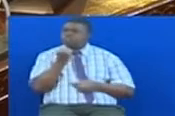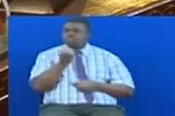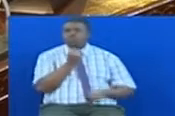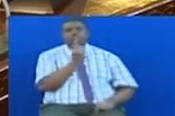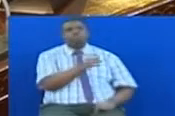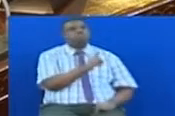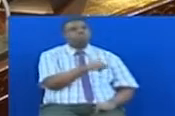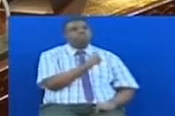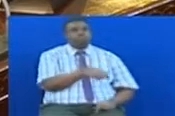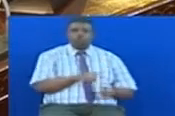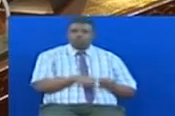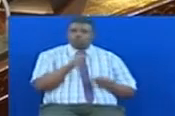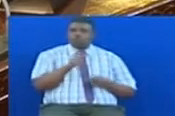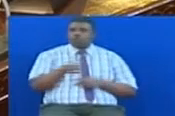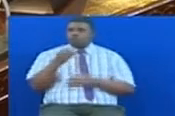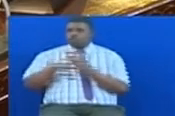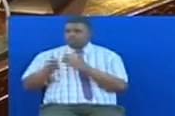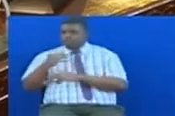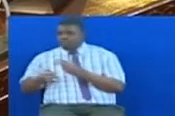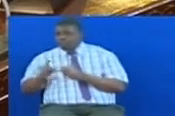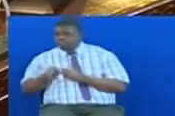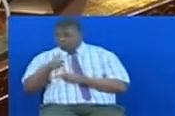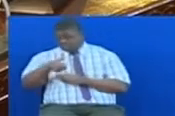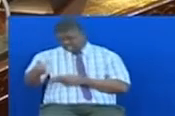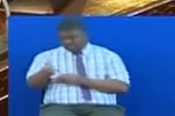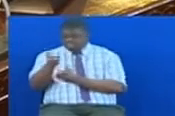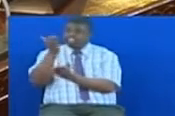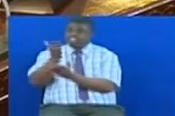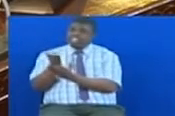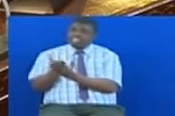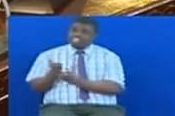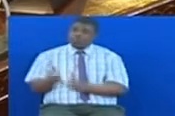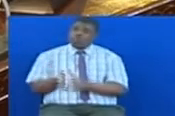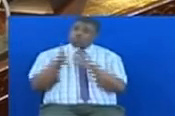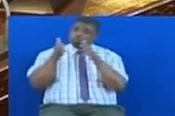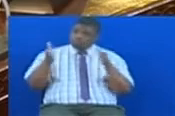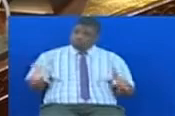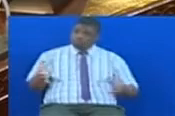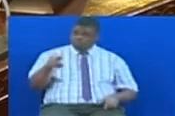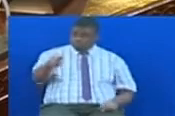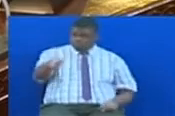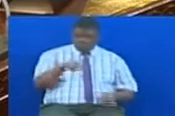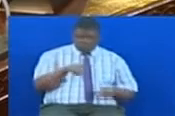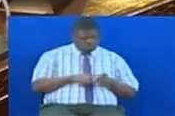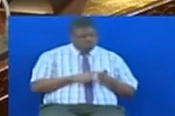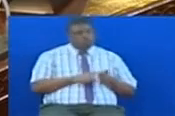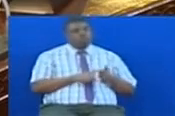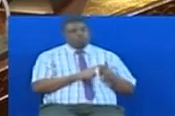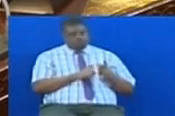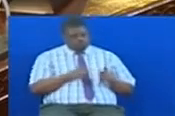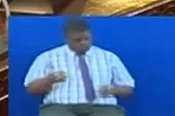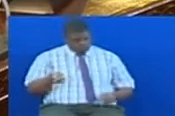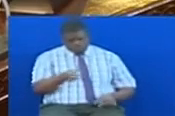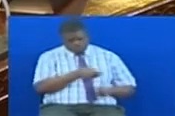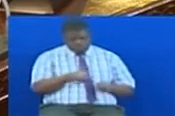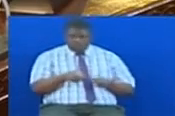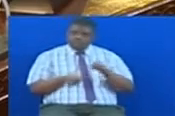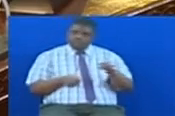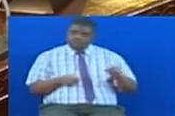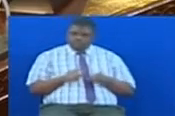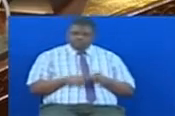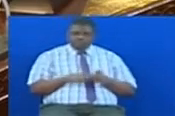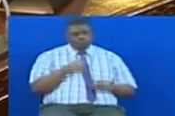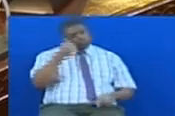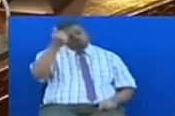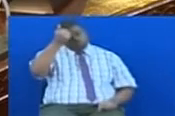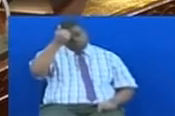ulemavu, na watu wenye ulemavu wenyewe wamekuwa ni mashahidi na mashuhuda wakubwa sana wa uwepo wa mikopo hii. Ikumbukwe